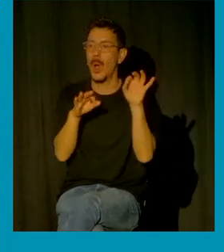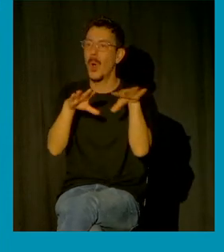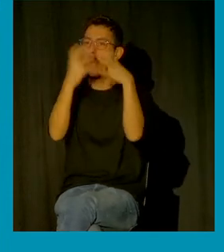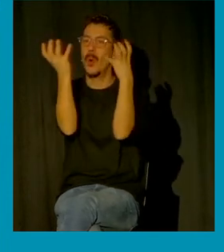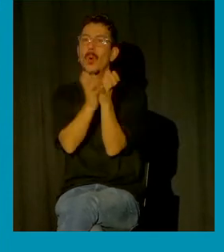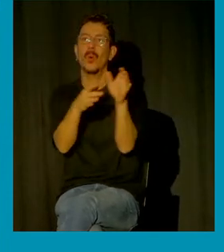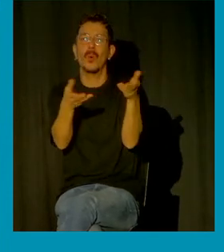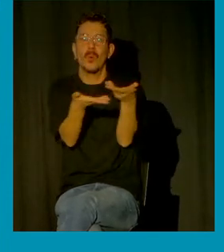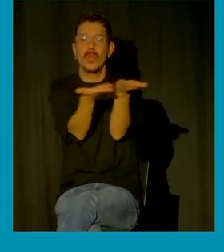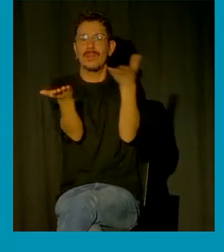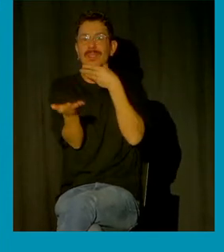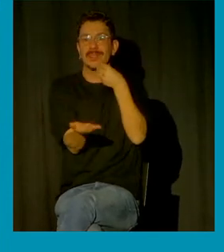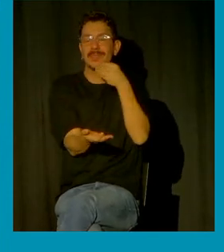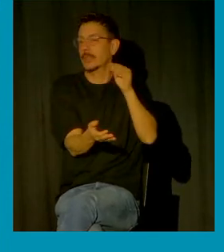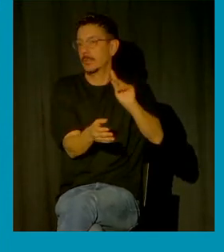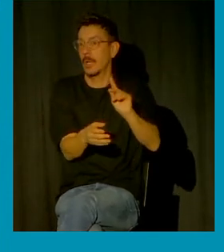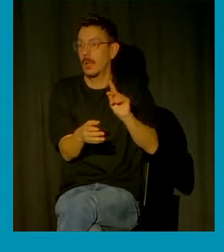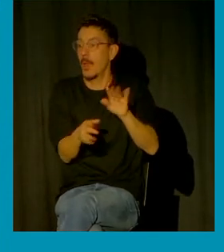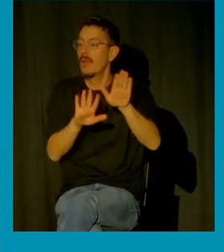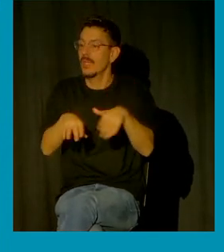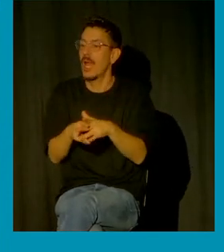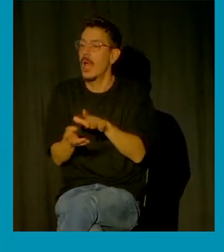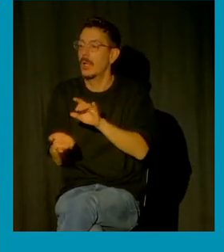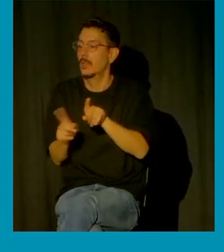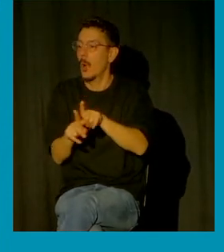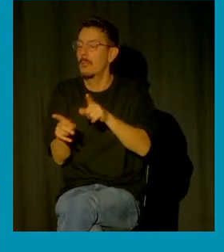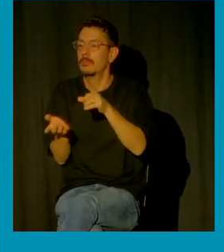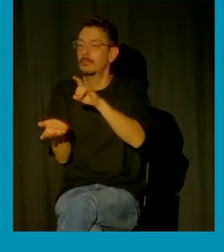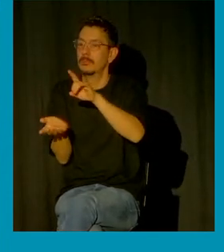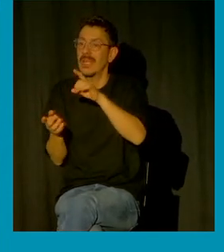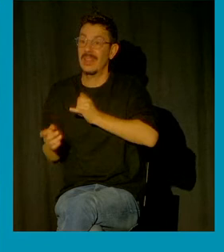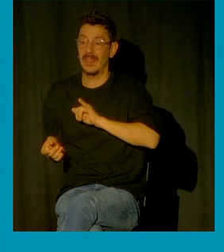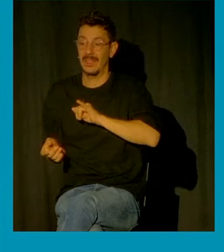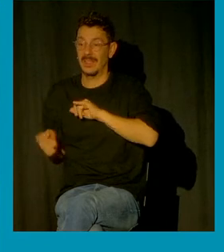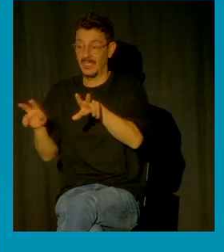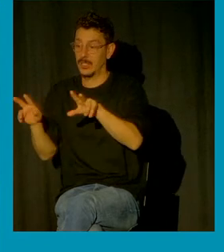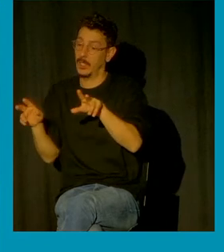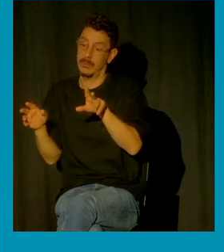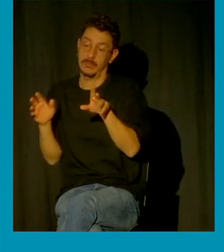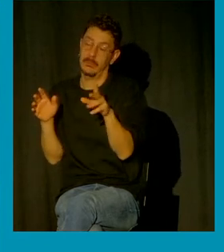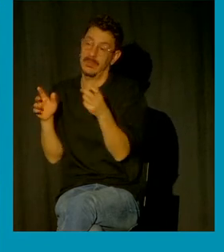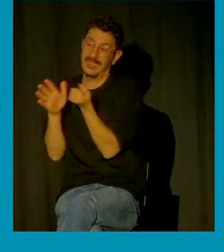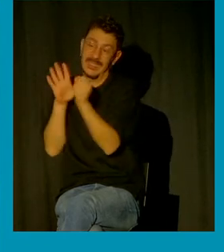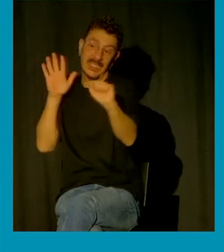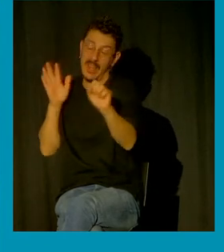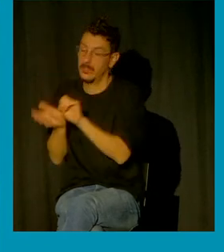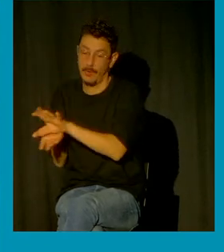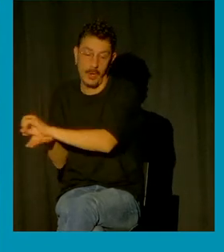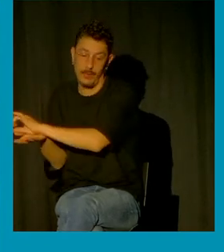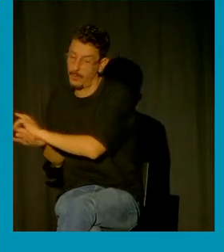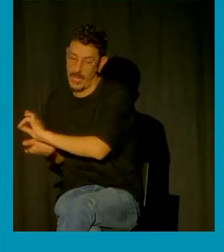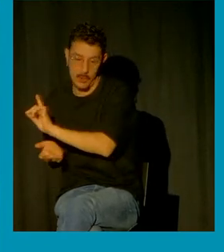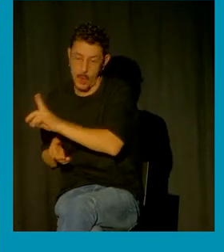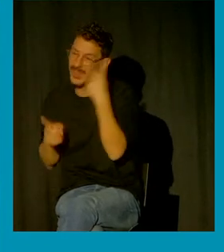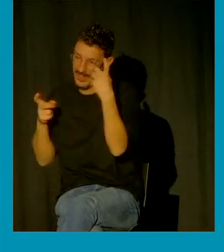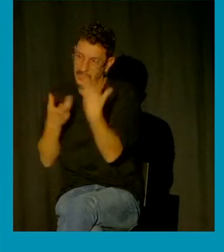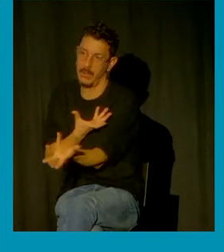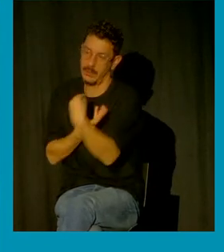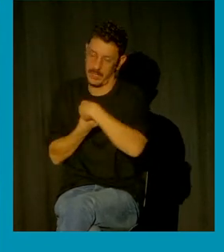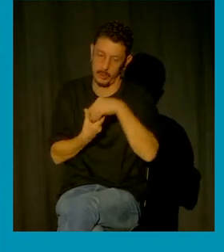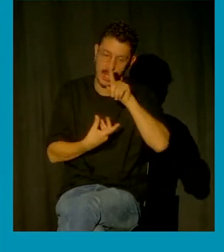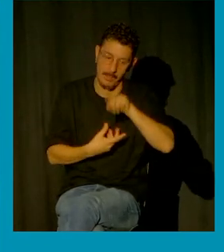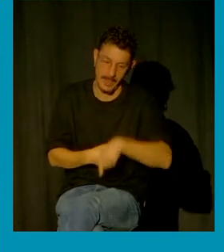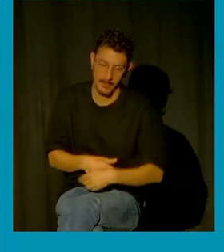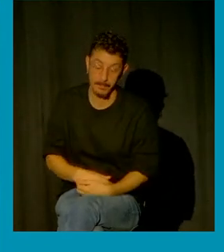fora que no queden fora ninguna de les identitats no hegemòniques amb això vull vull